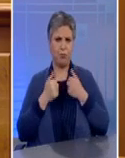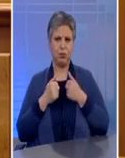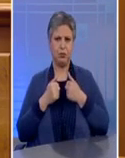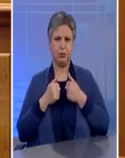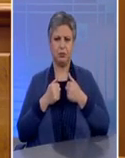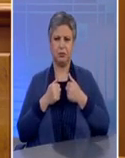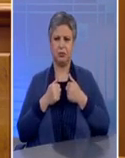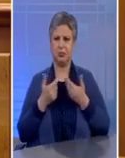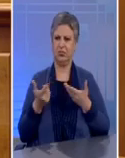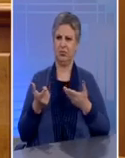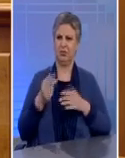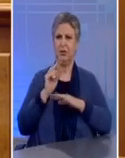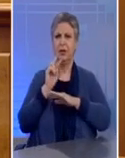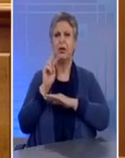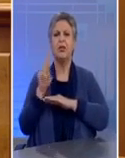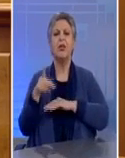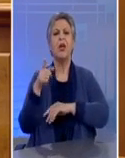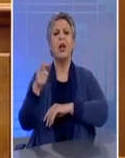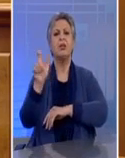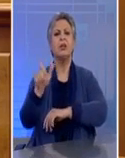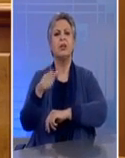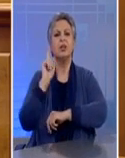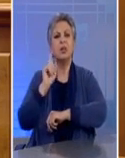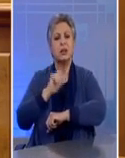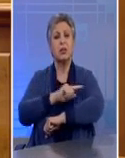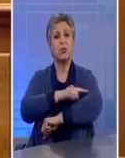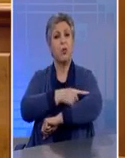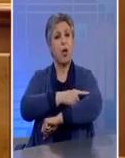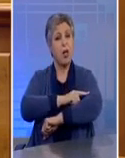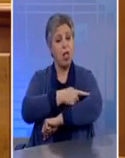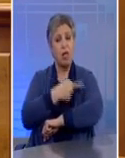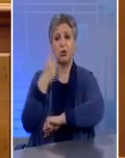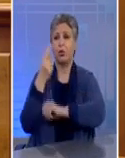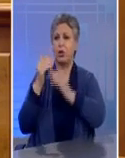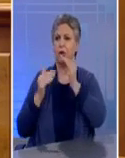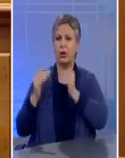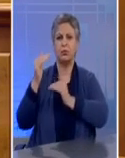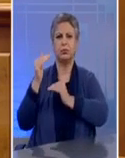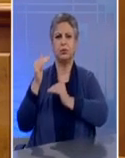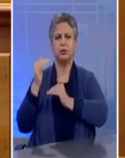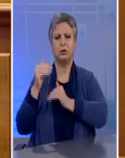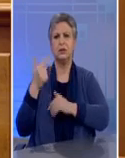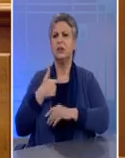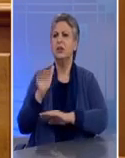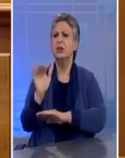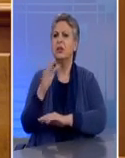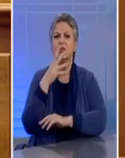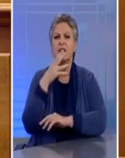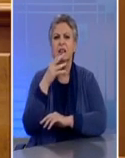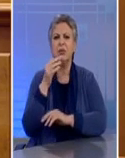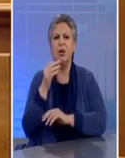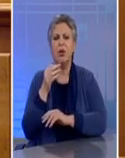Και μιλάμε για μια κυρία, γιατρό, κοινωνικά υψηλή, και λέω, γιατί δεν έχει? Έχω αηδιάσει, λέει, κύριε